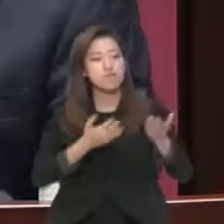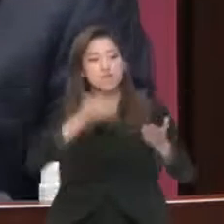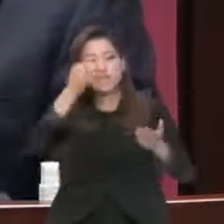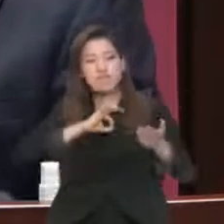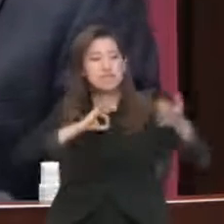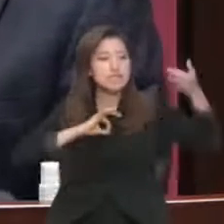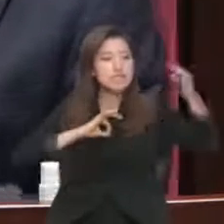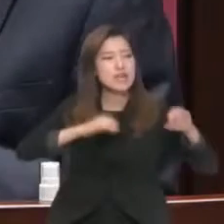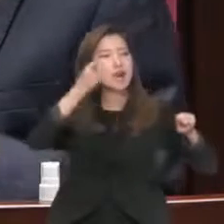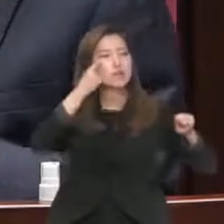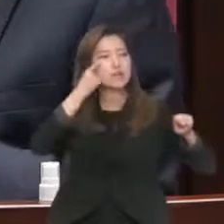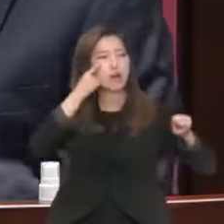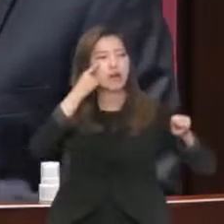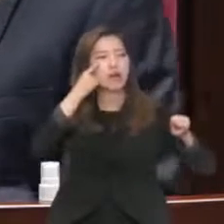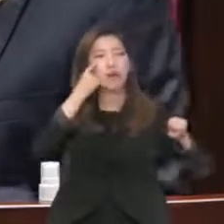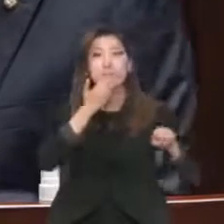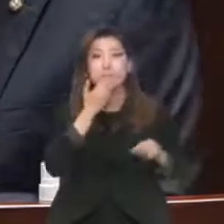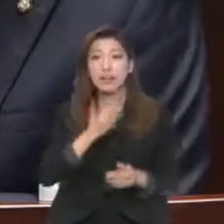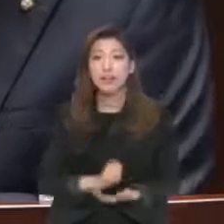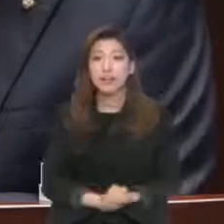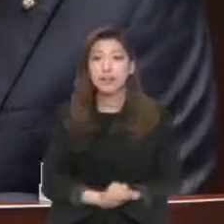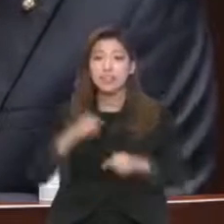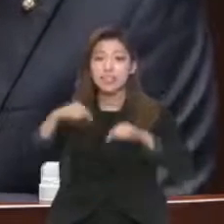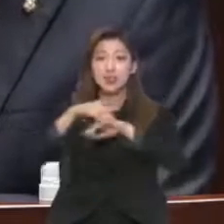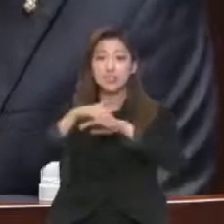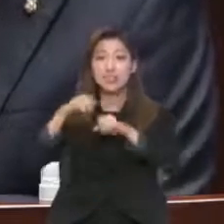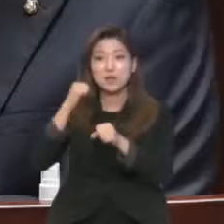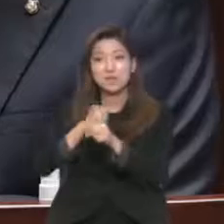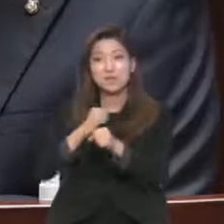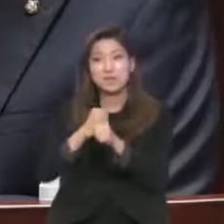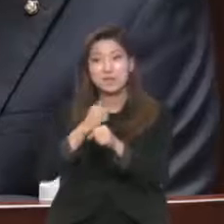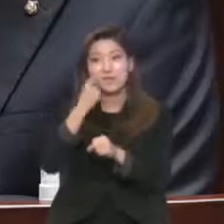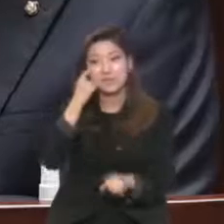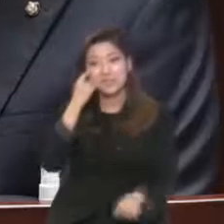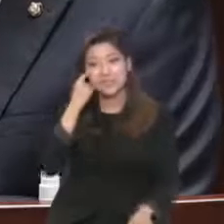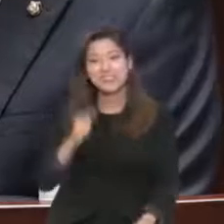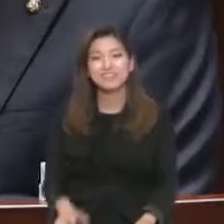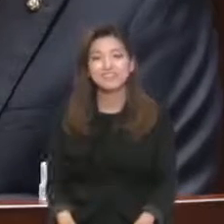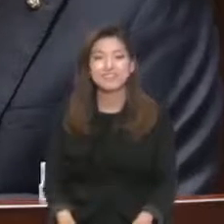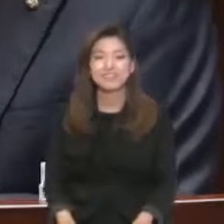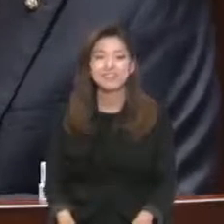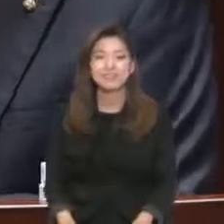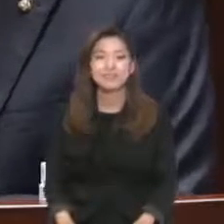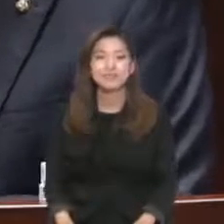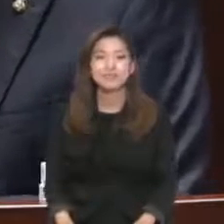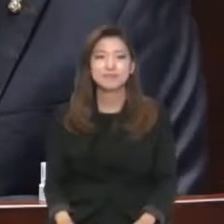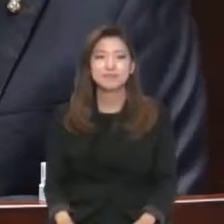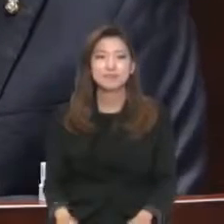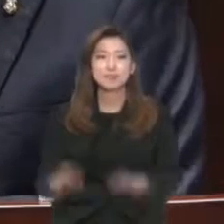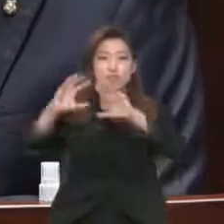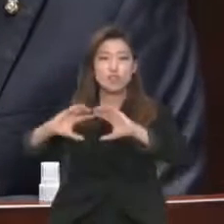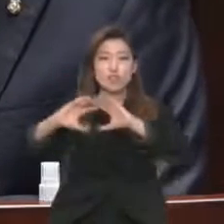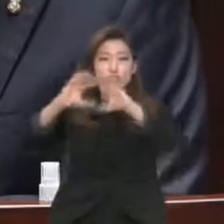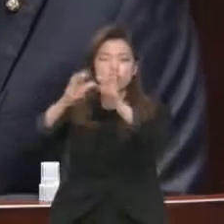하고 있다고 생각하는데 이런 쪽으로 정책을 한번 만들어 나가실 생각은 없으십니까? 국제법적인 효력